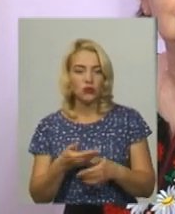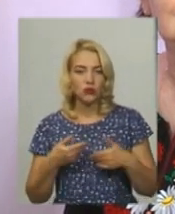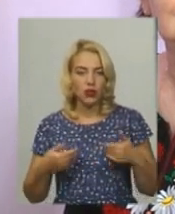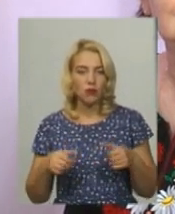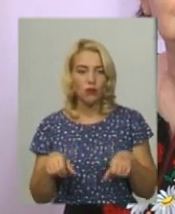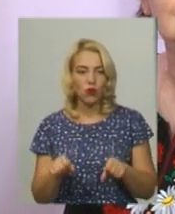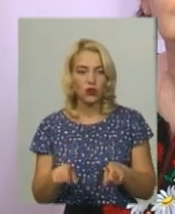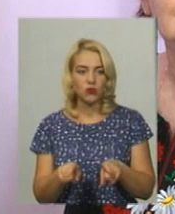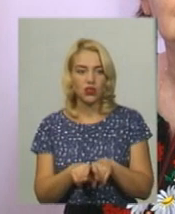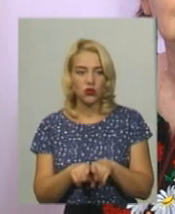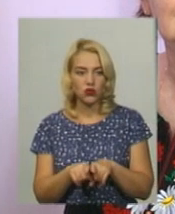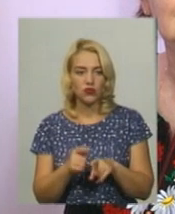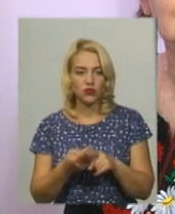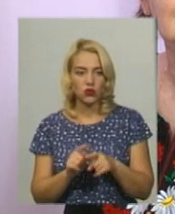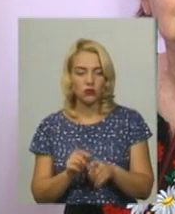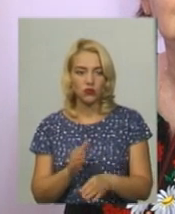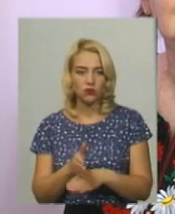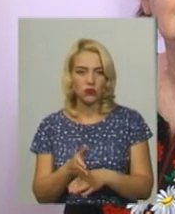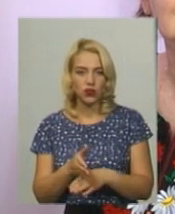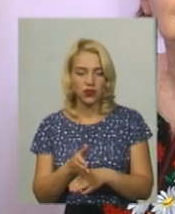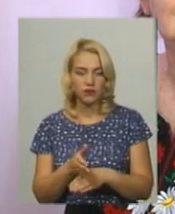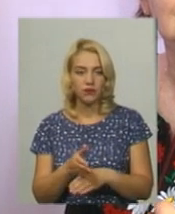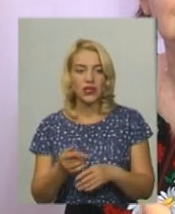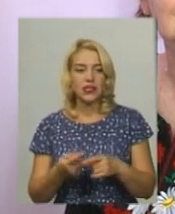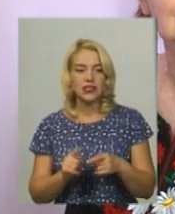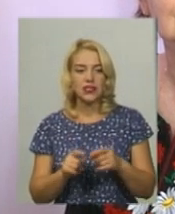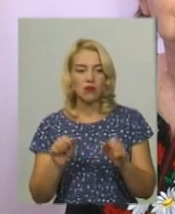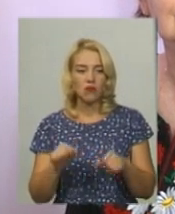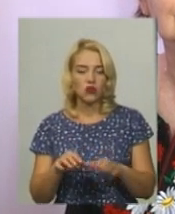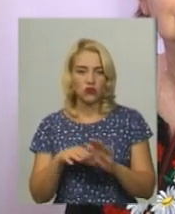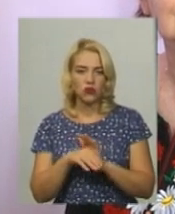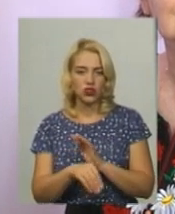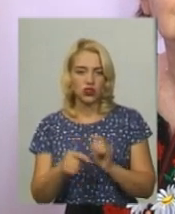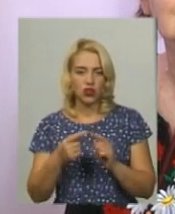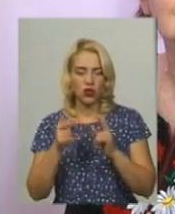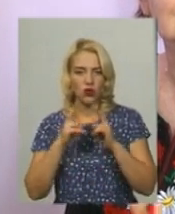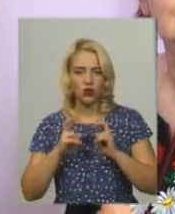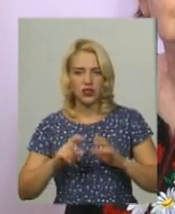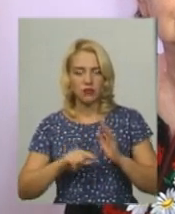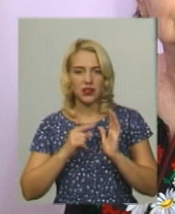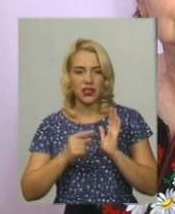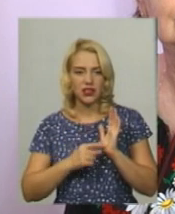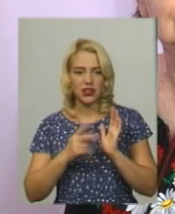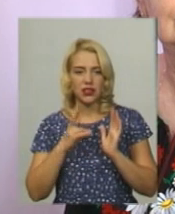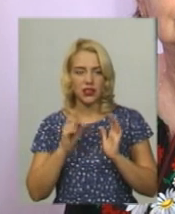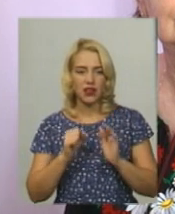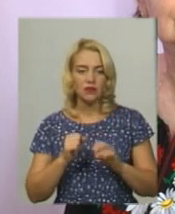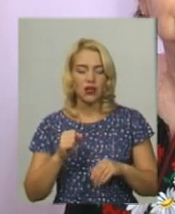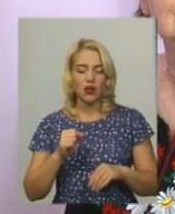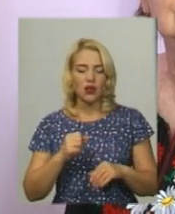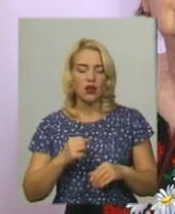можемо також в цьому допомогти. Це може включитись на розгляд на питаннях саме на основах